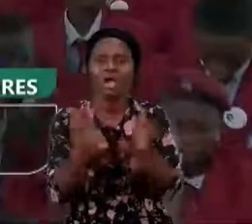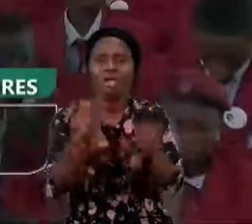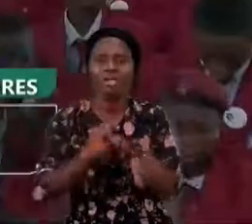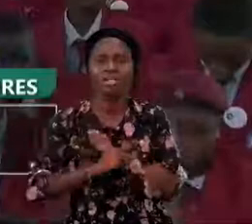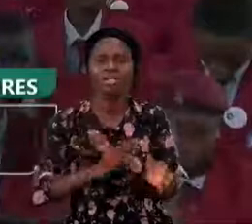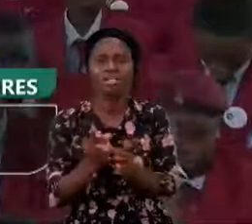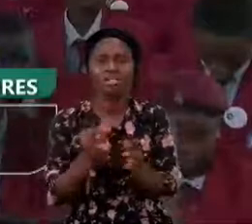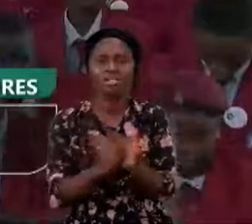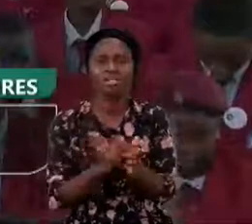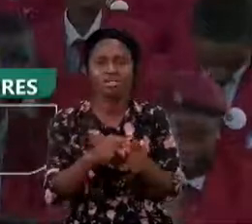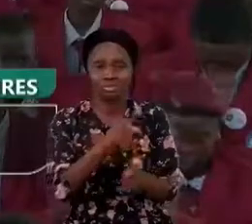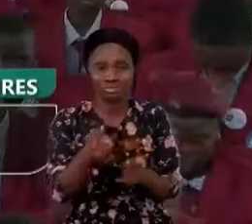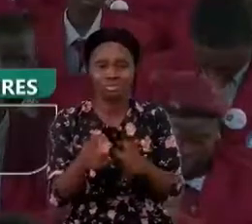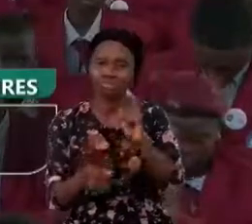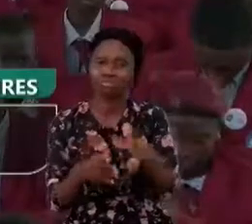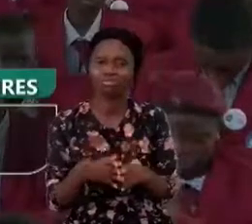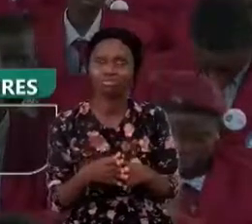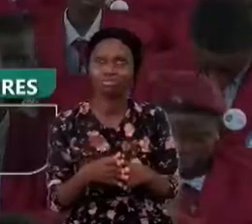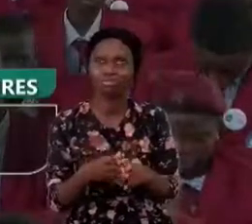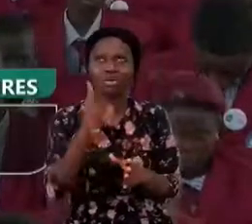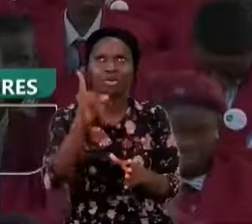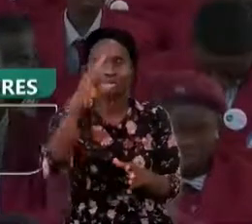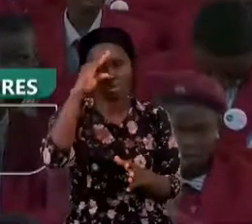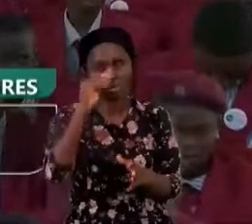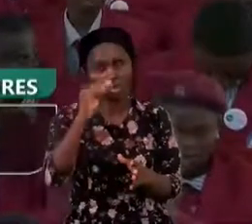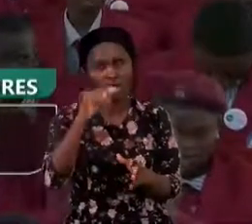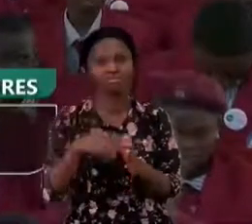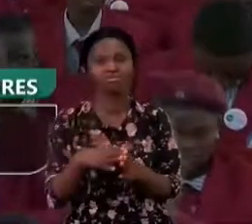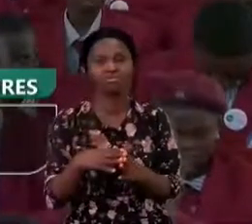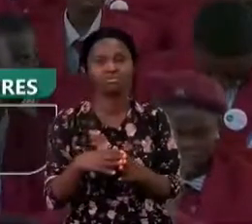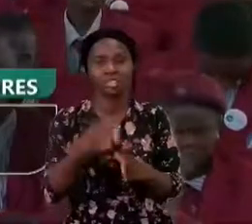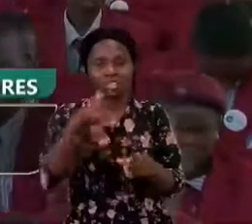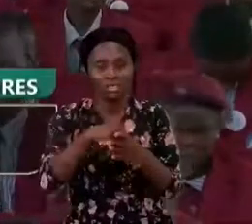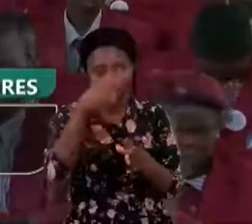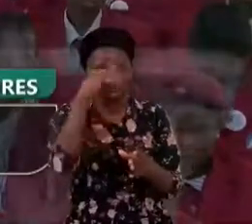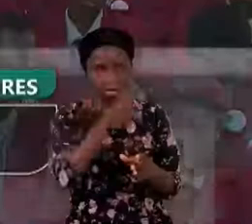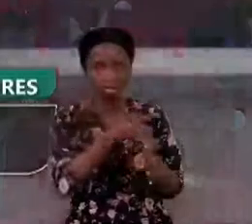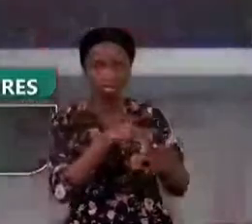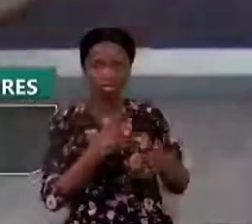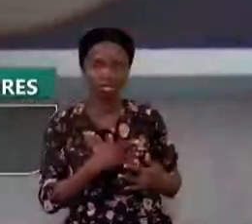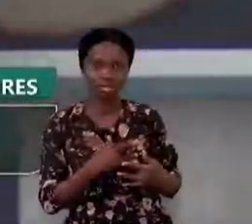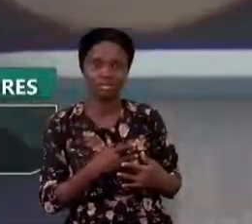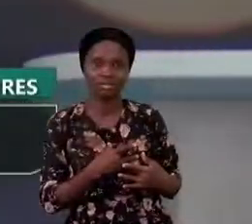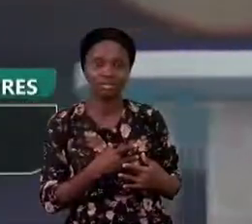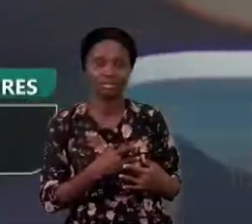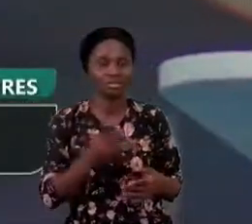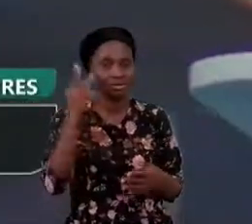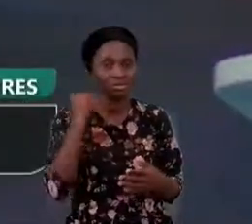cœur était... Quand Élie lui a parlé, il est allé